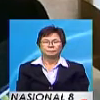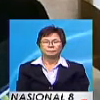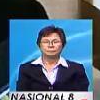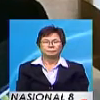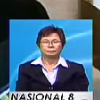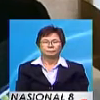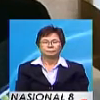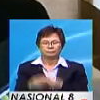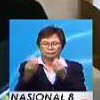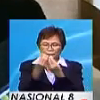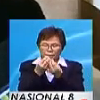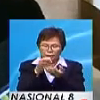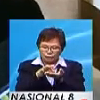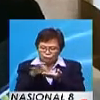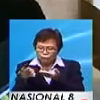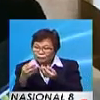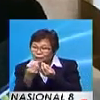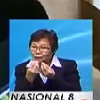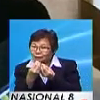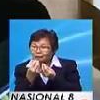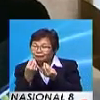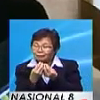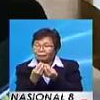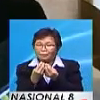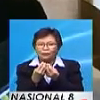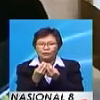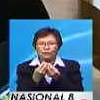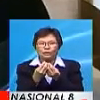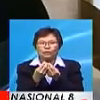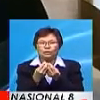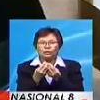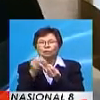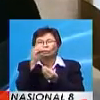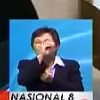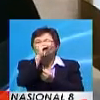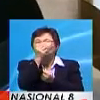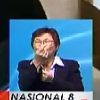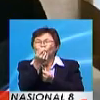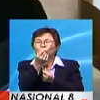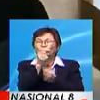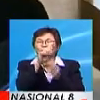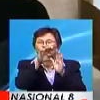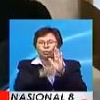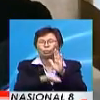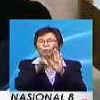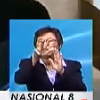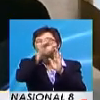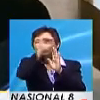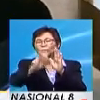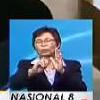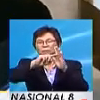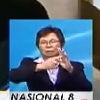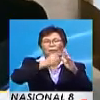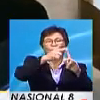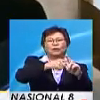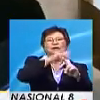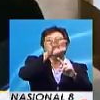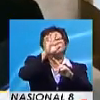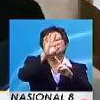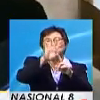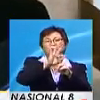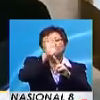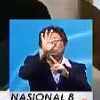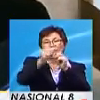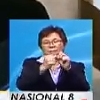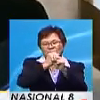pengiraan kepada kadar kurang daripada 3% ini akan dikira daripada bulan September tahun